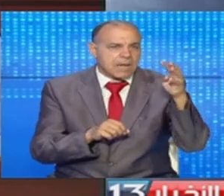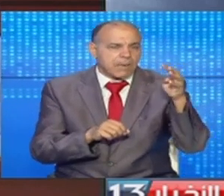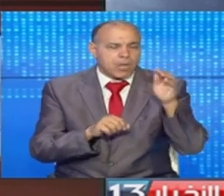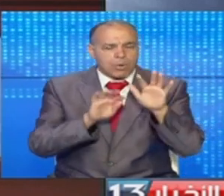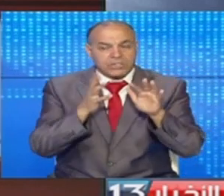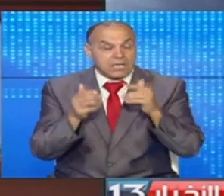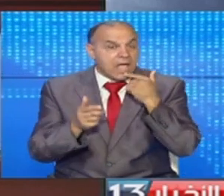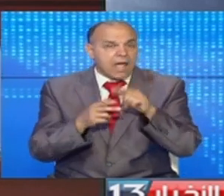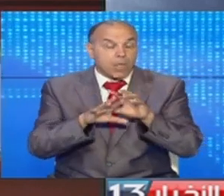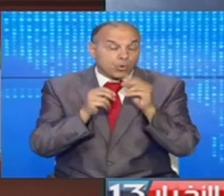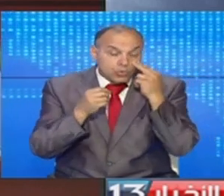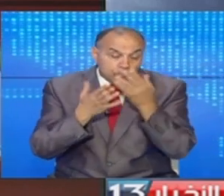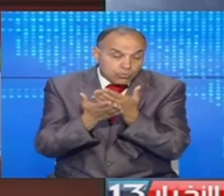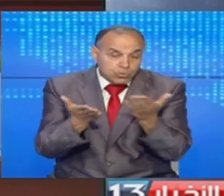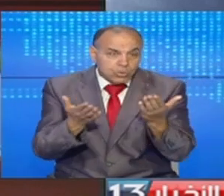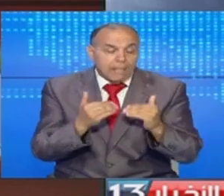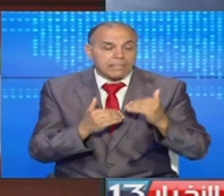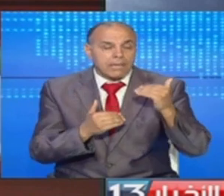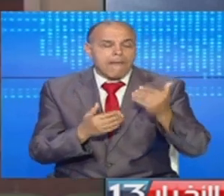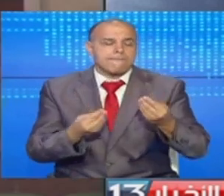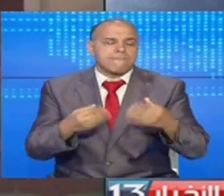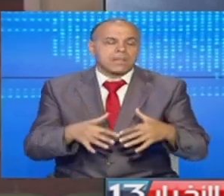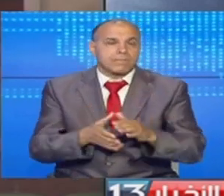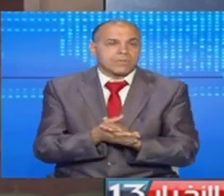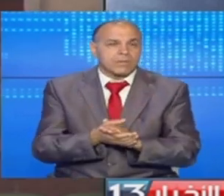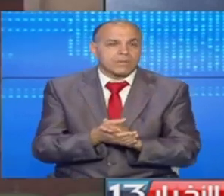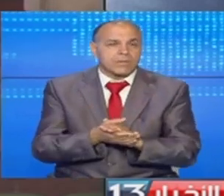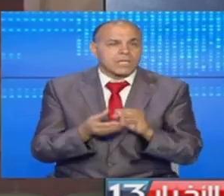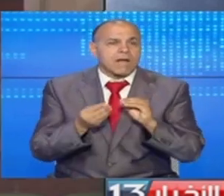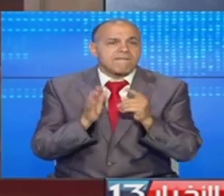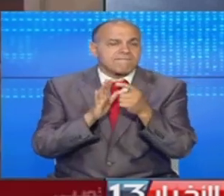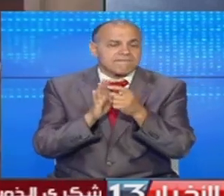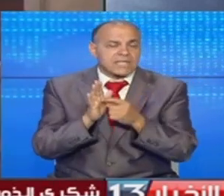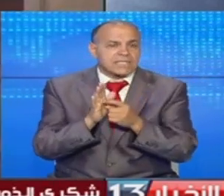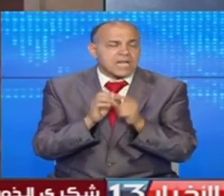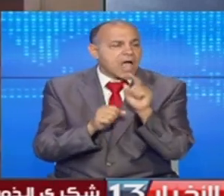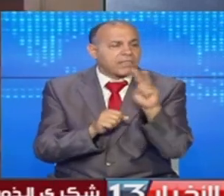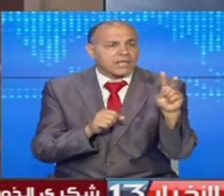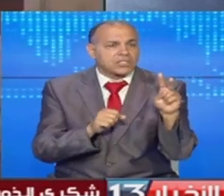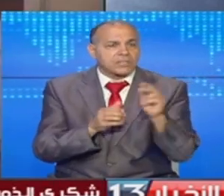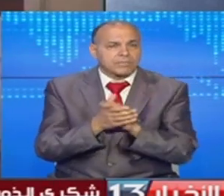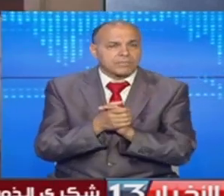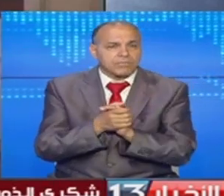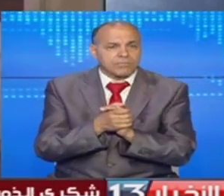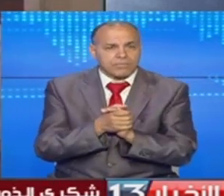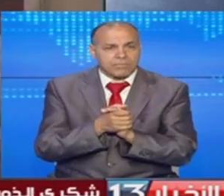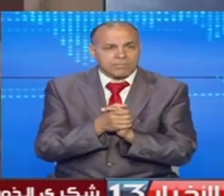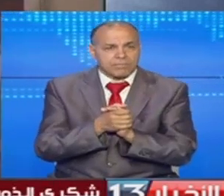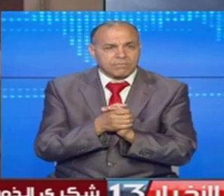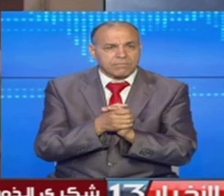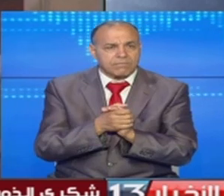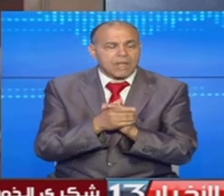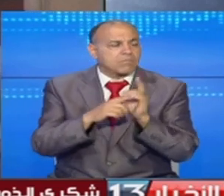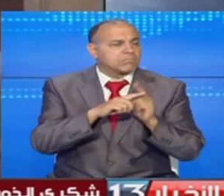0.493. معناها شوف، معناها التنمية طايحة. عنوان كبير هو الفصل 12 فيما يتعلق بالتمييز